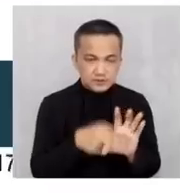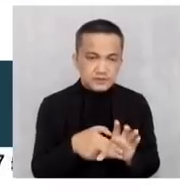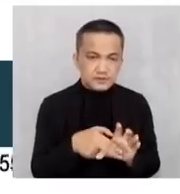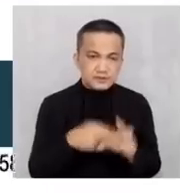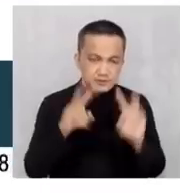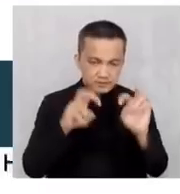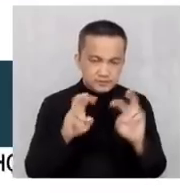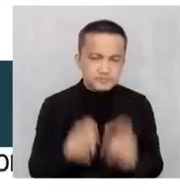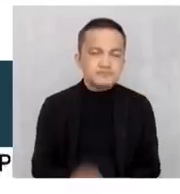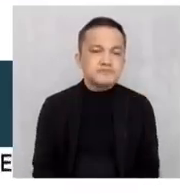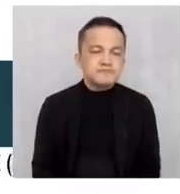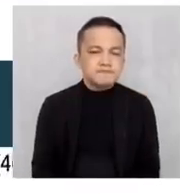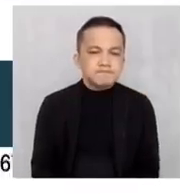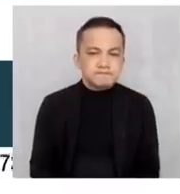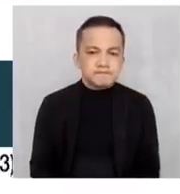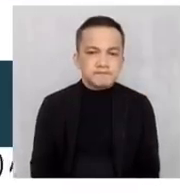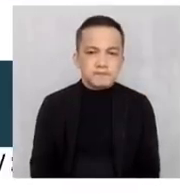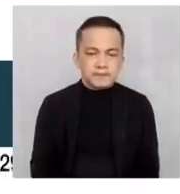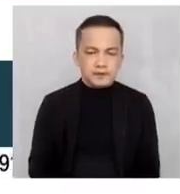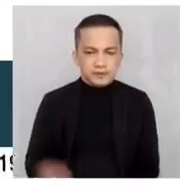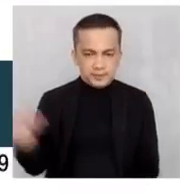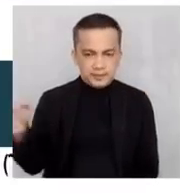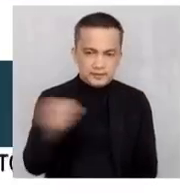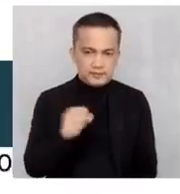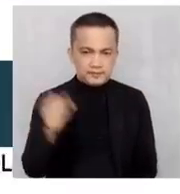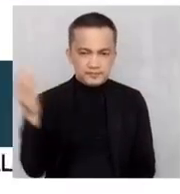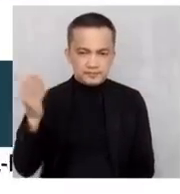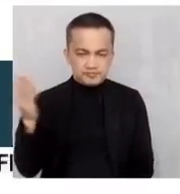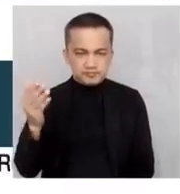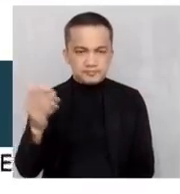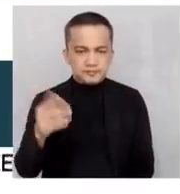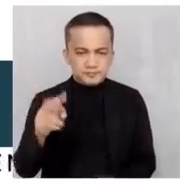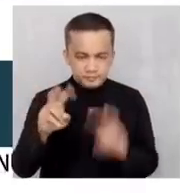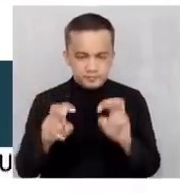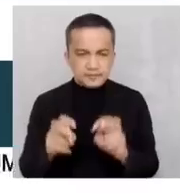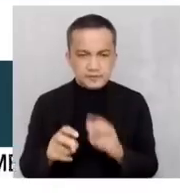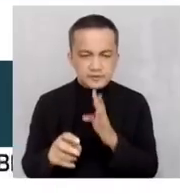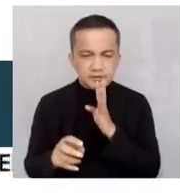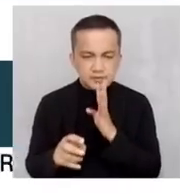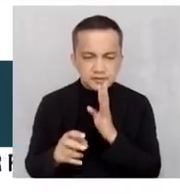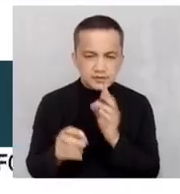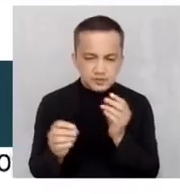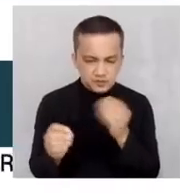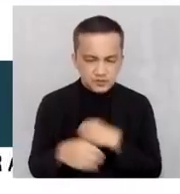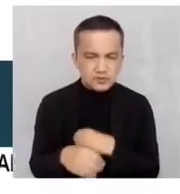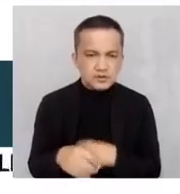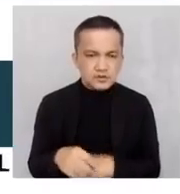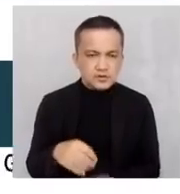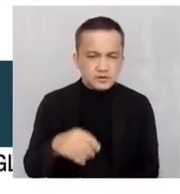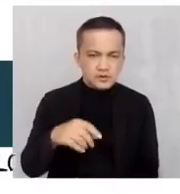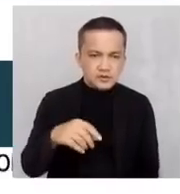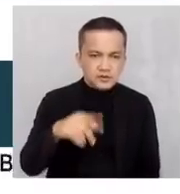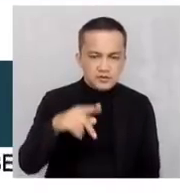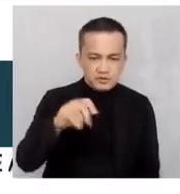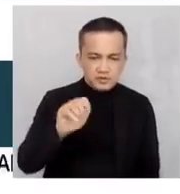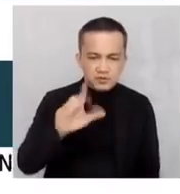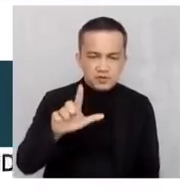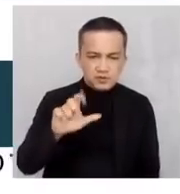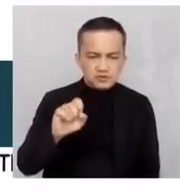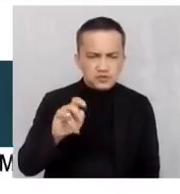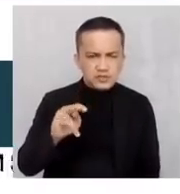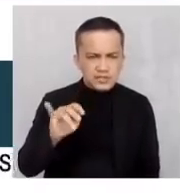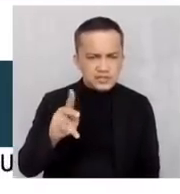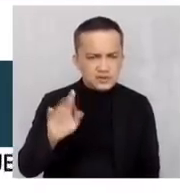ano, to be resource persons in your investigation. Nabanggit niyo po yung office po ni Ginoong Paul Soriano. Bakit niyo po